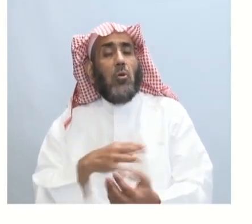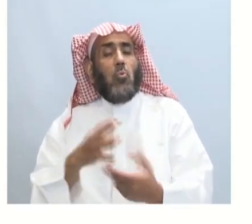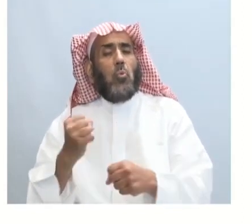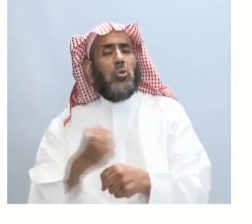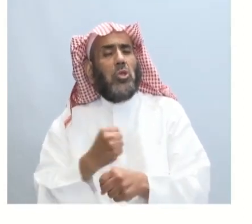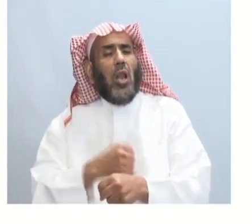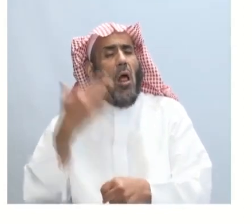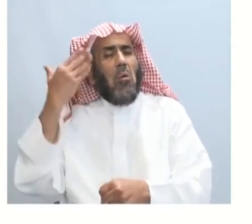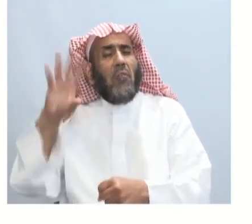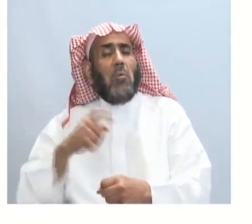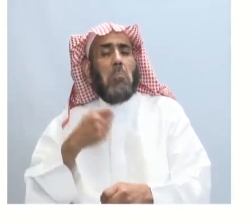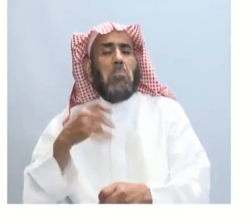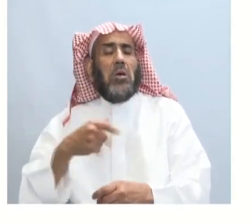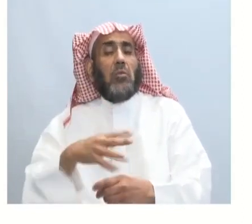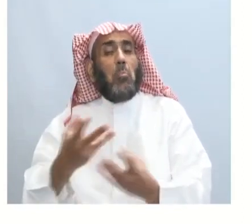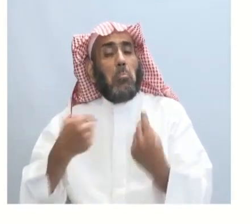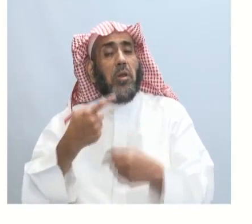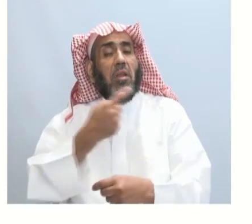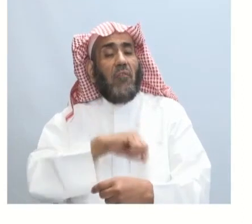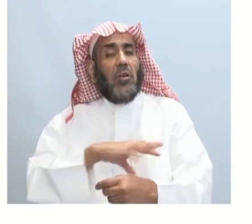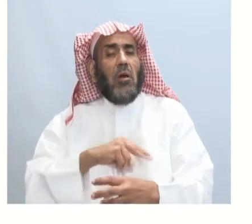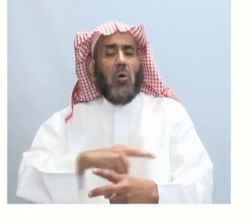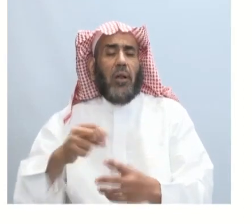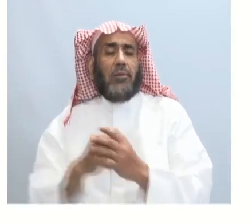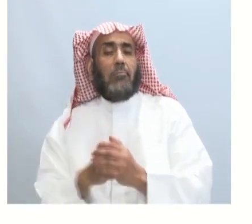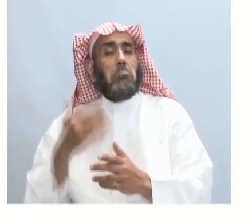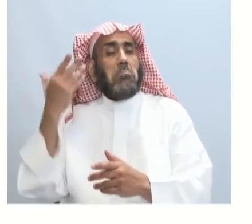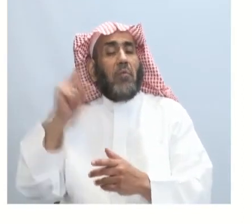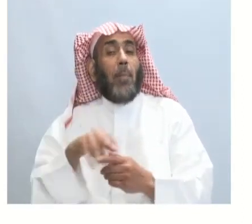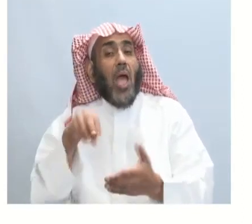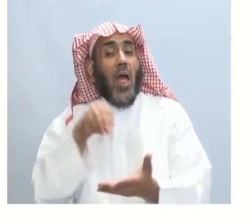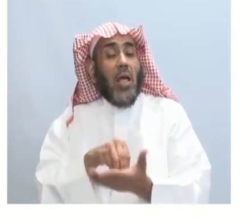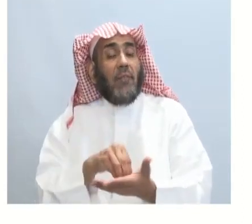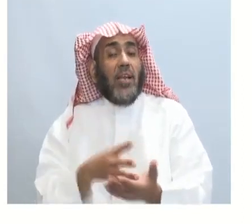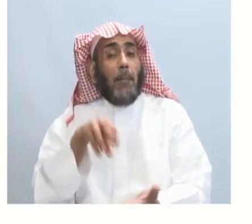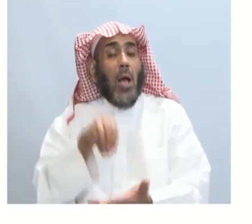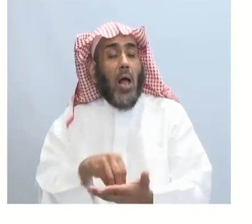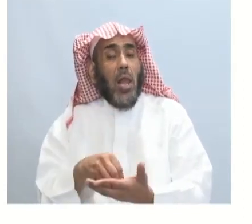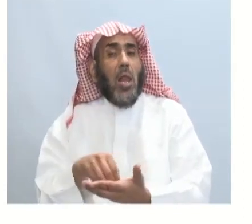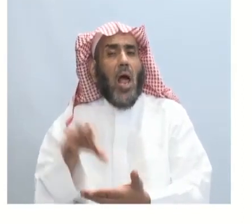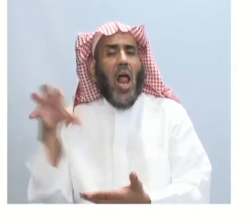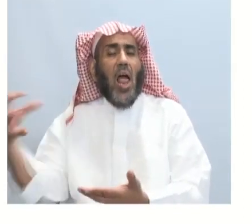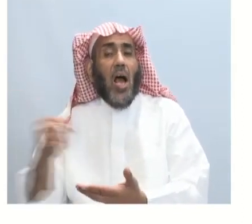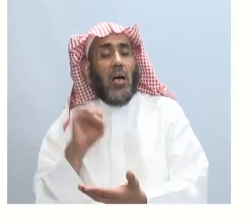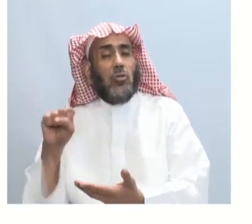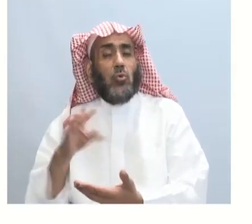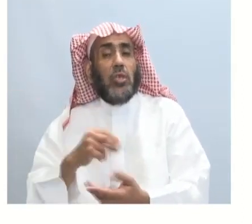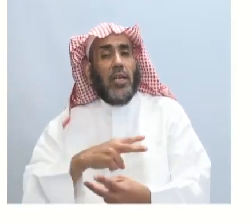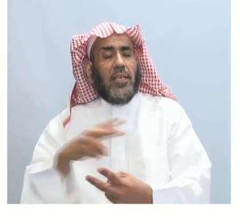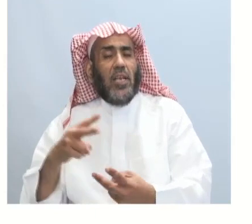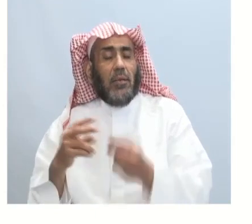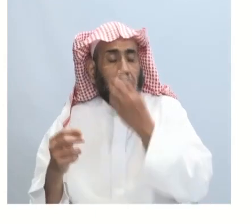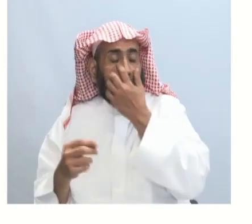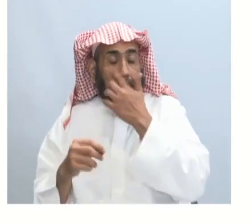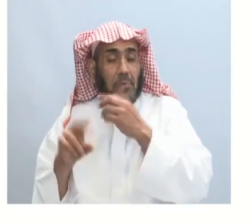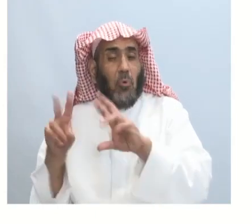استغلالا ماديا يعود عليه بالنفع بشكل او باخر في هذا السياق فان محل الحق قد يكون شيئا